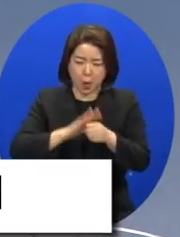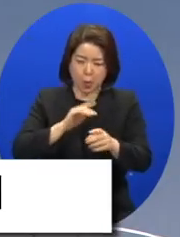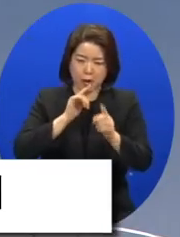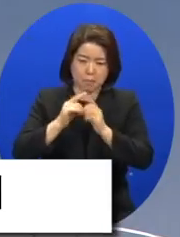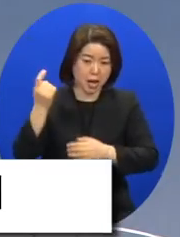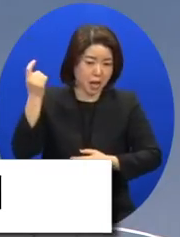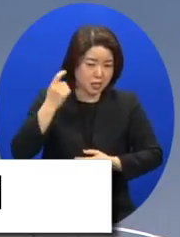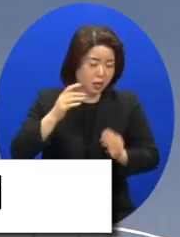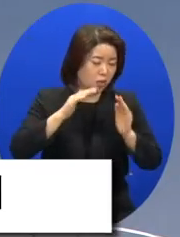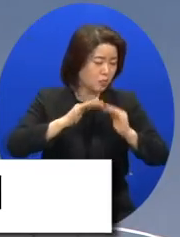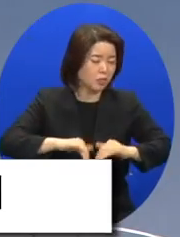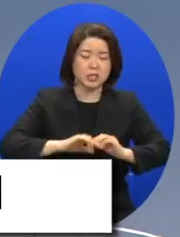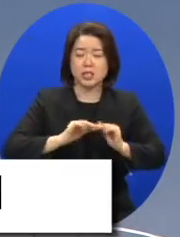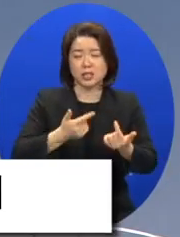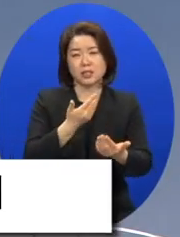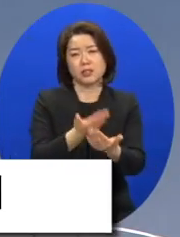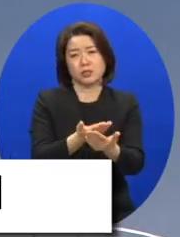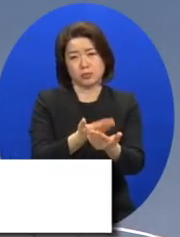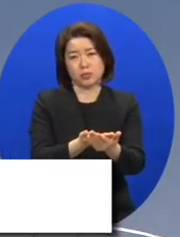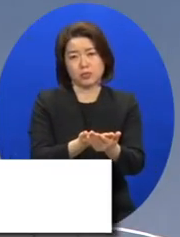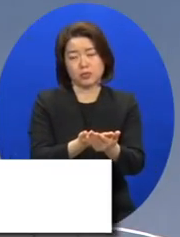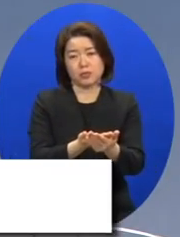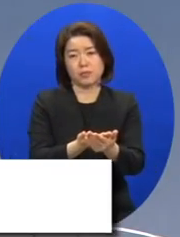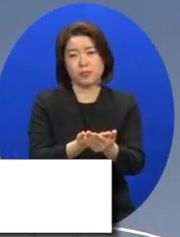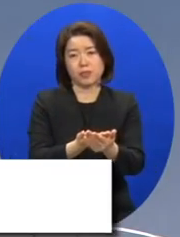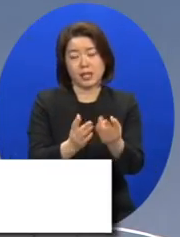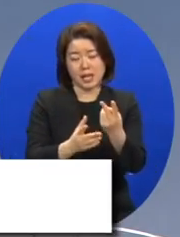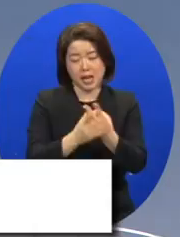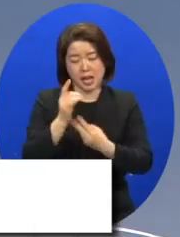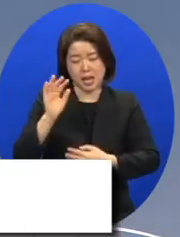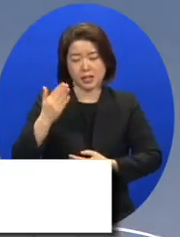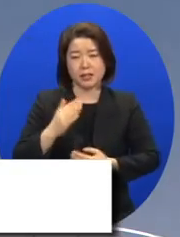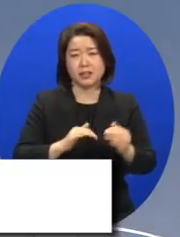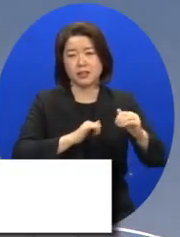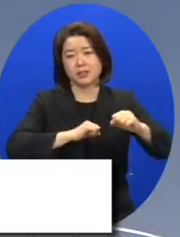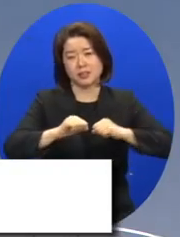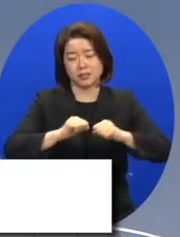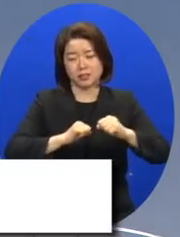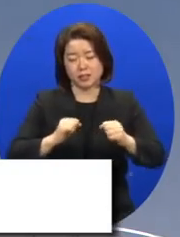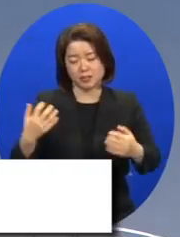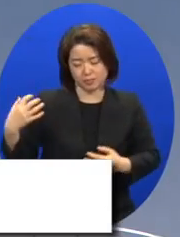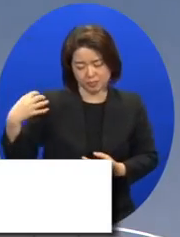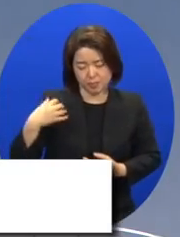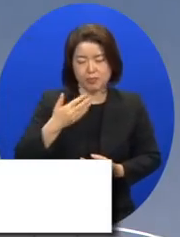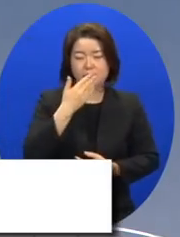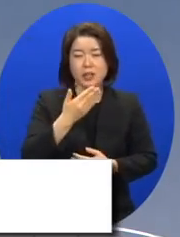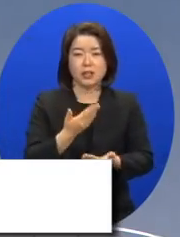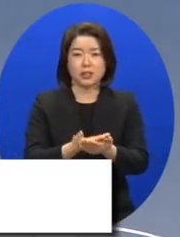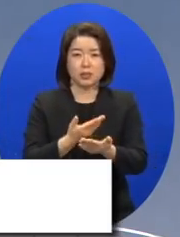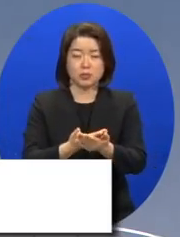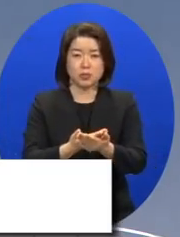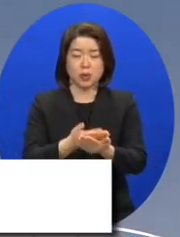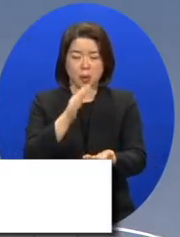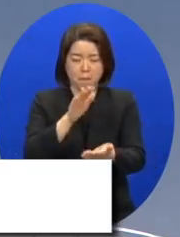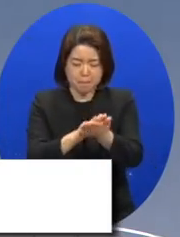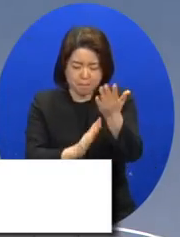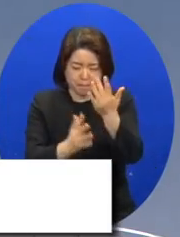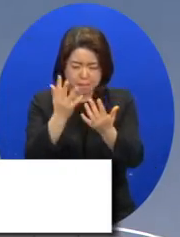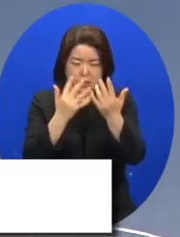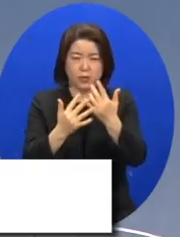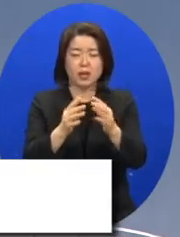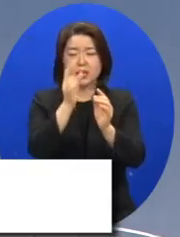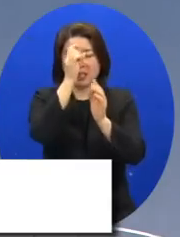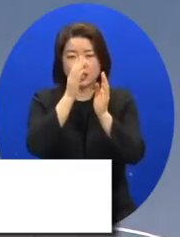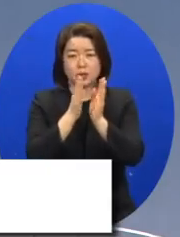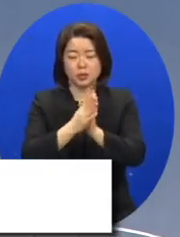무너지지 도 않게 주옵소서 아 나 되는 역사를 감당하게 하소서 불과 같은 기도의 능력을 우리